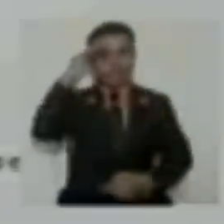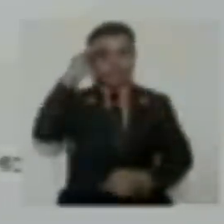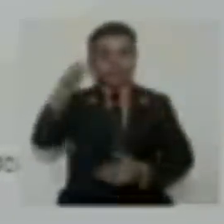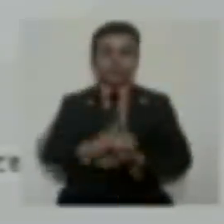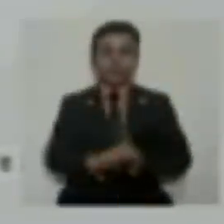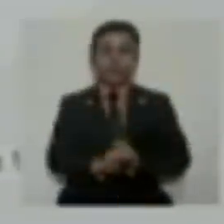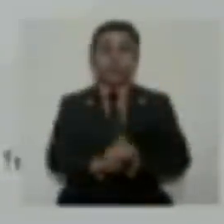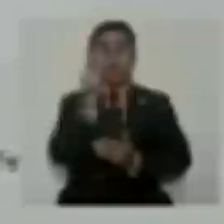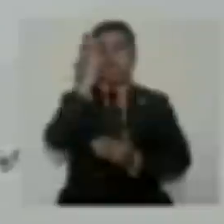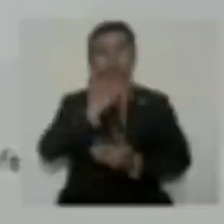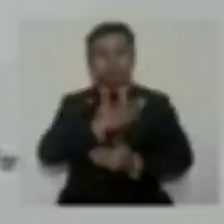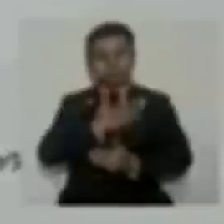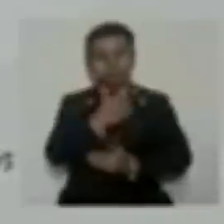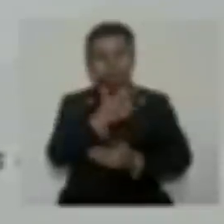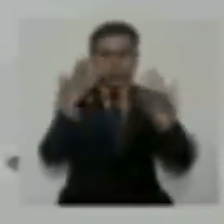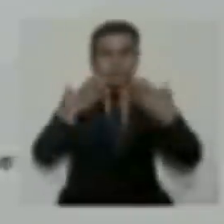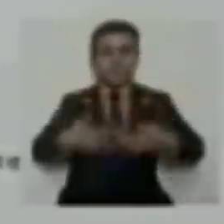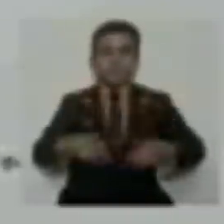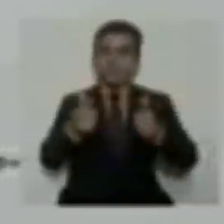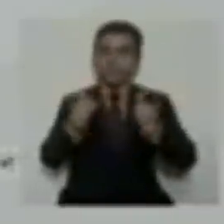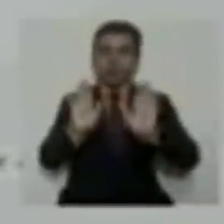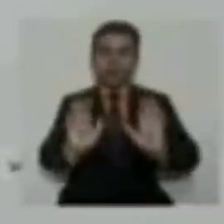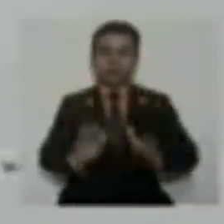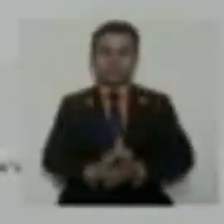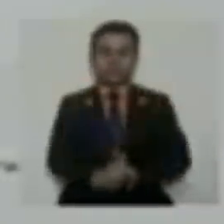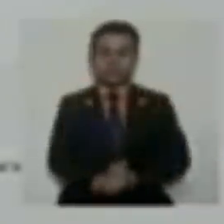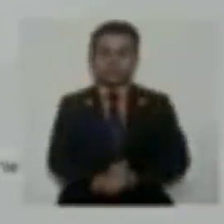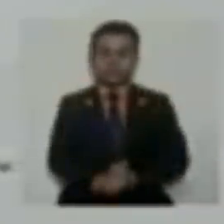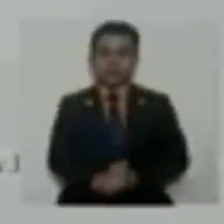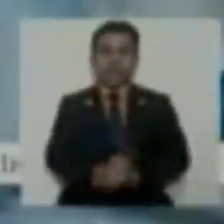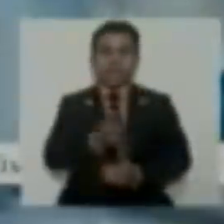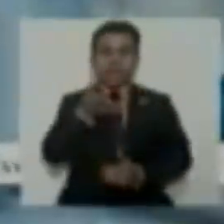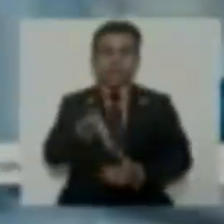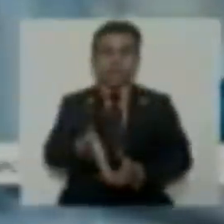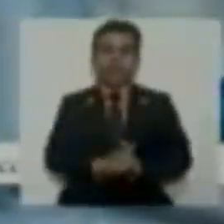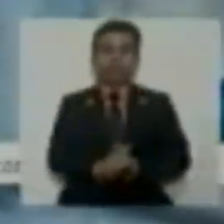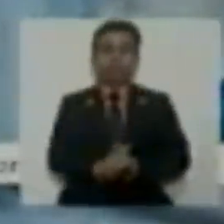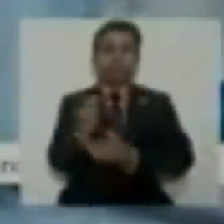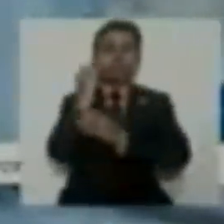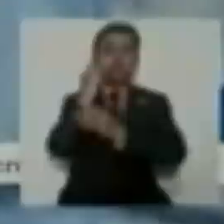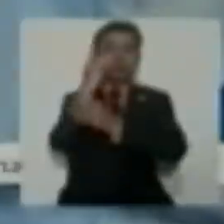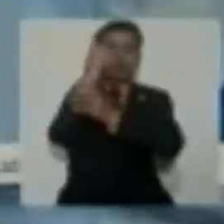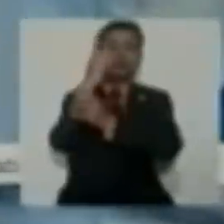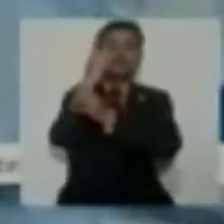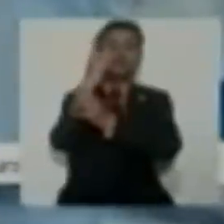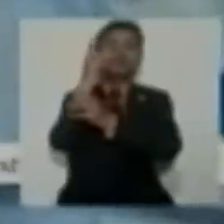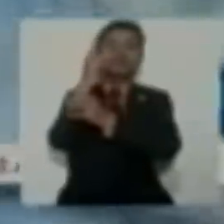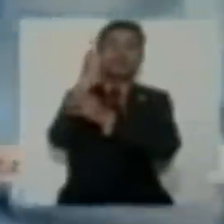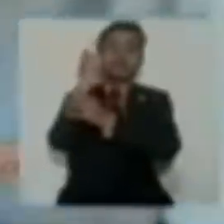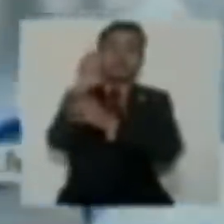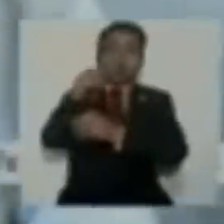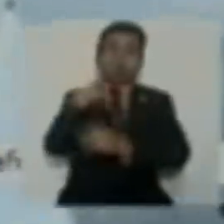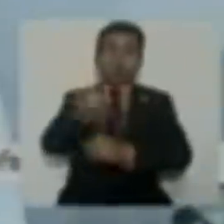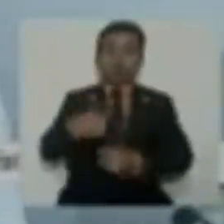আজ মুজিবনগর, তাই আমি প্রথমে স্মরণ করি হাজার বছরের